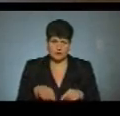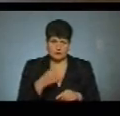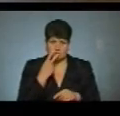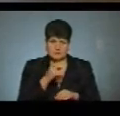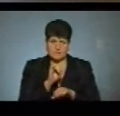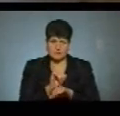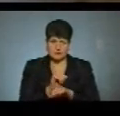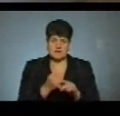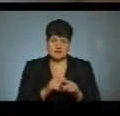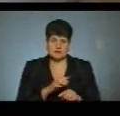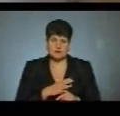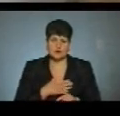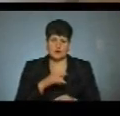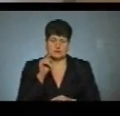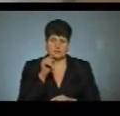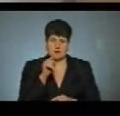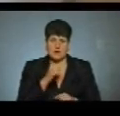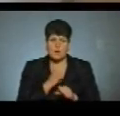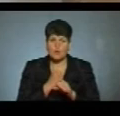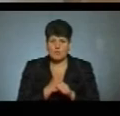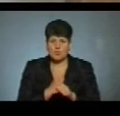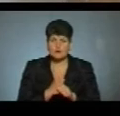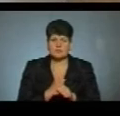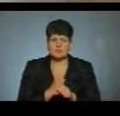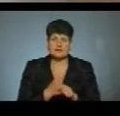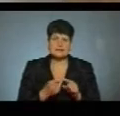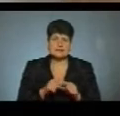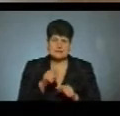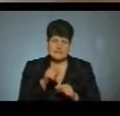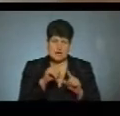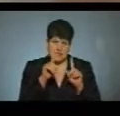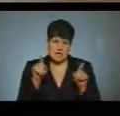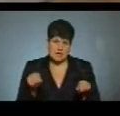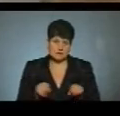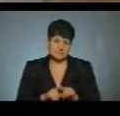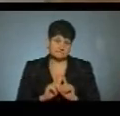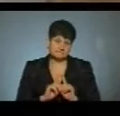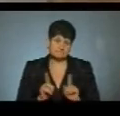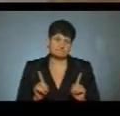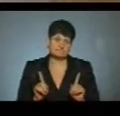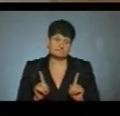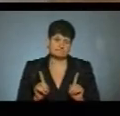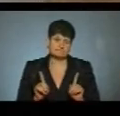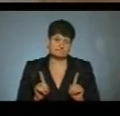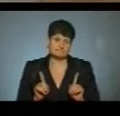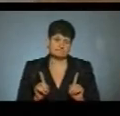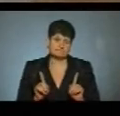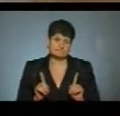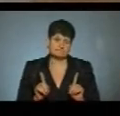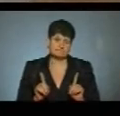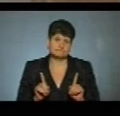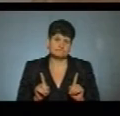була ось ця робота. Дана картина дуже символічна до теперішнього навіть часу.